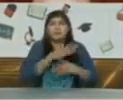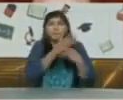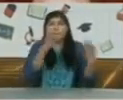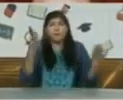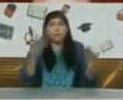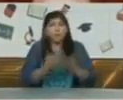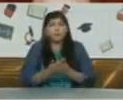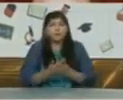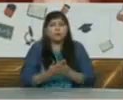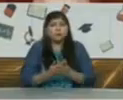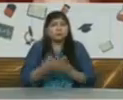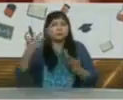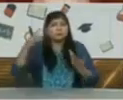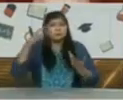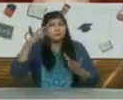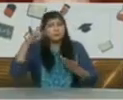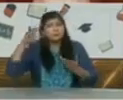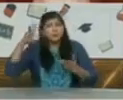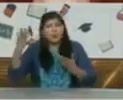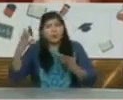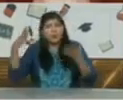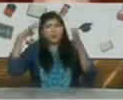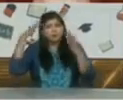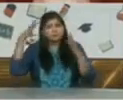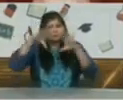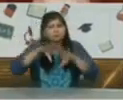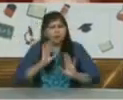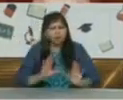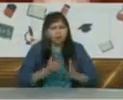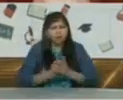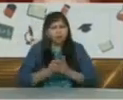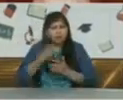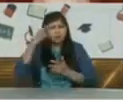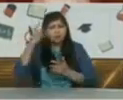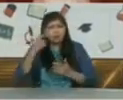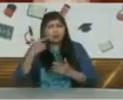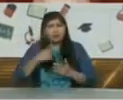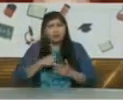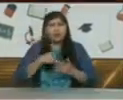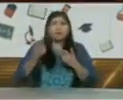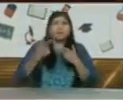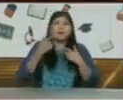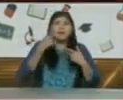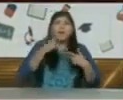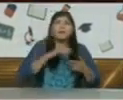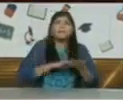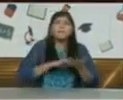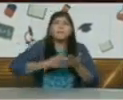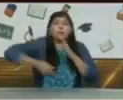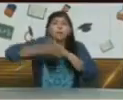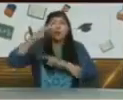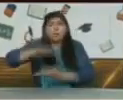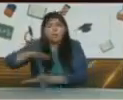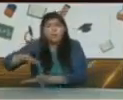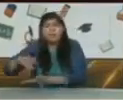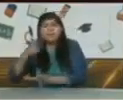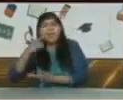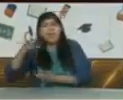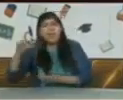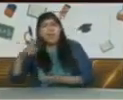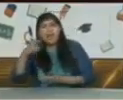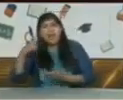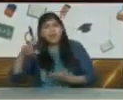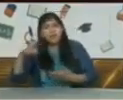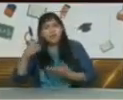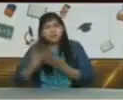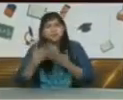बहुत सारी चीजें याद रहती हैं। जैसे आपकी मदर टंग, क्या मदर टंग आपने किसी